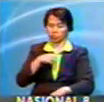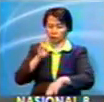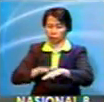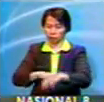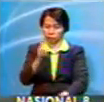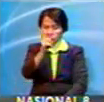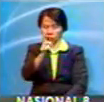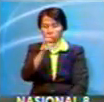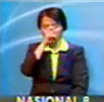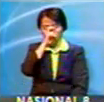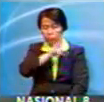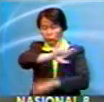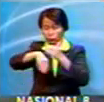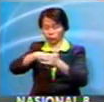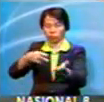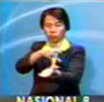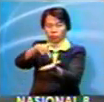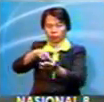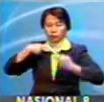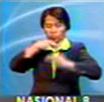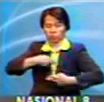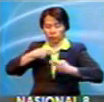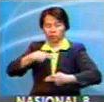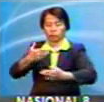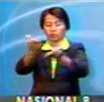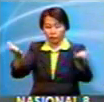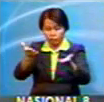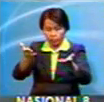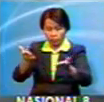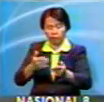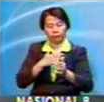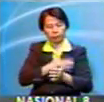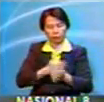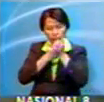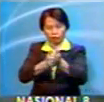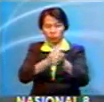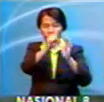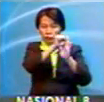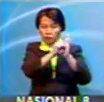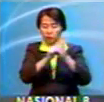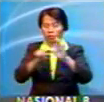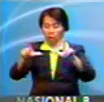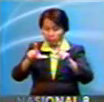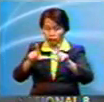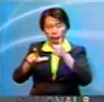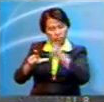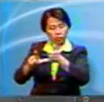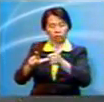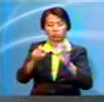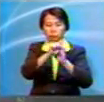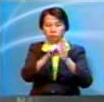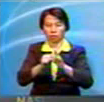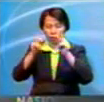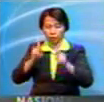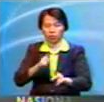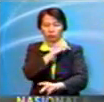kepada semua-semua pengusaha pusat hiburan di daerah Timur Laut ini untuk mematuhi syarat-syarat lesen yang telah ditetapkan oleh pihak